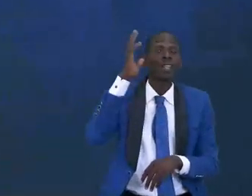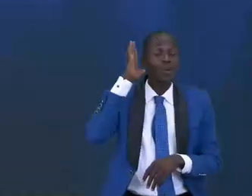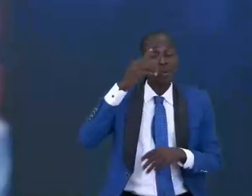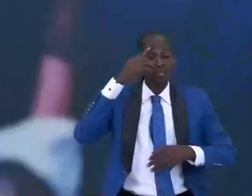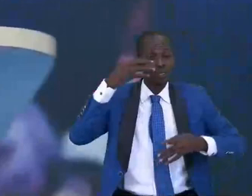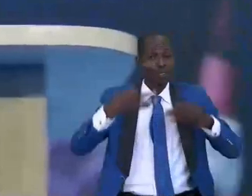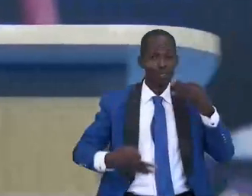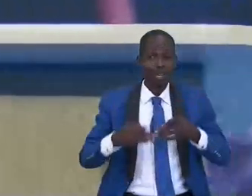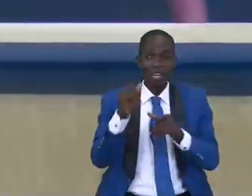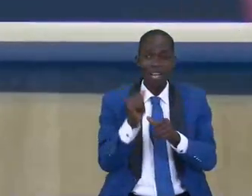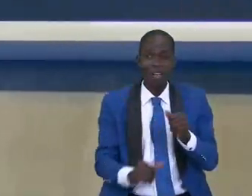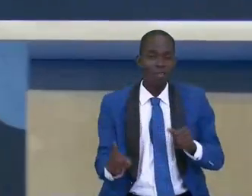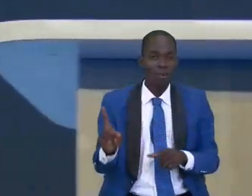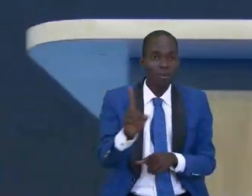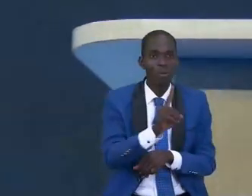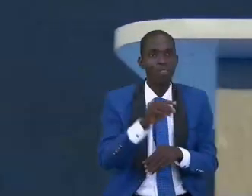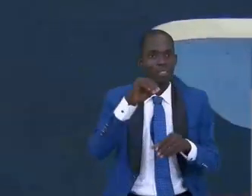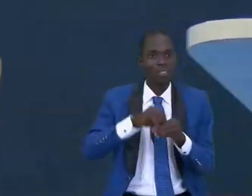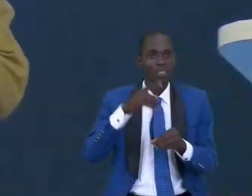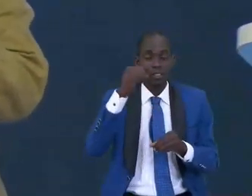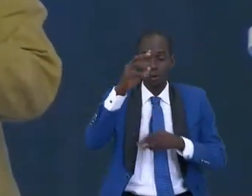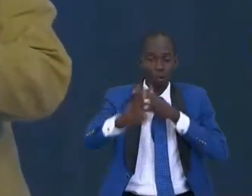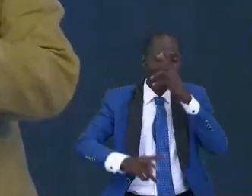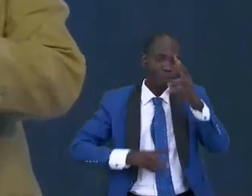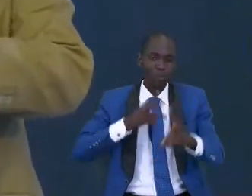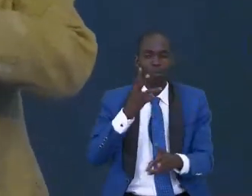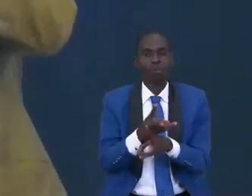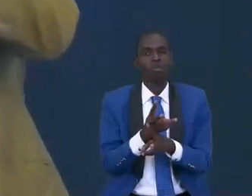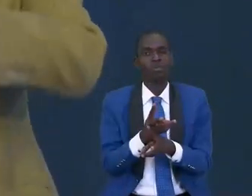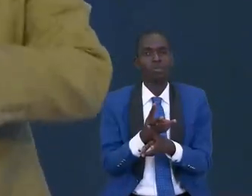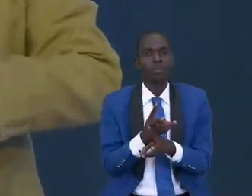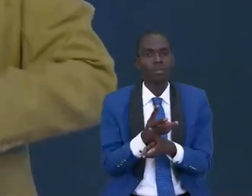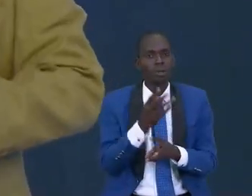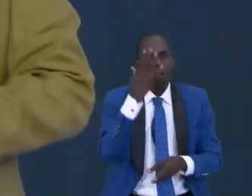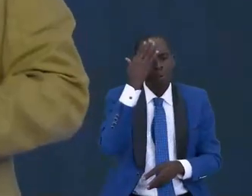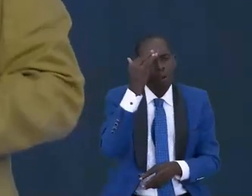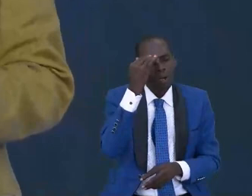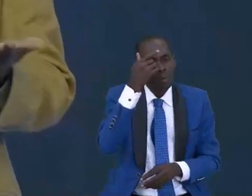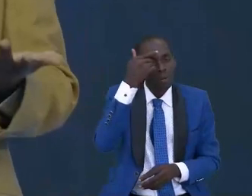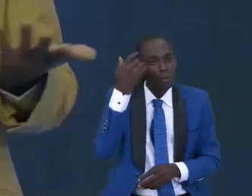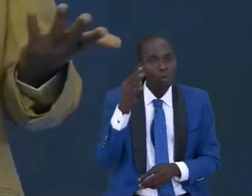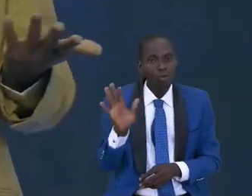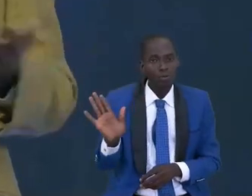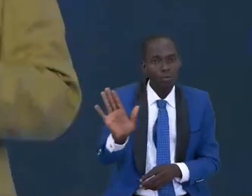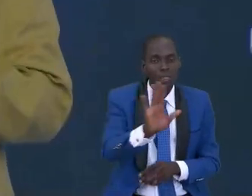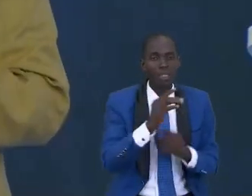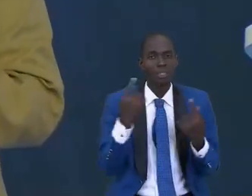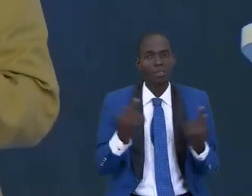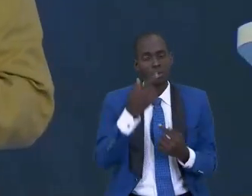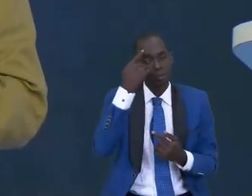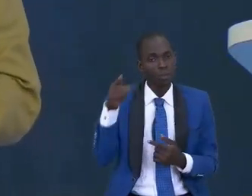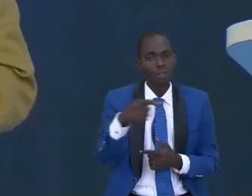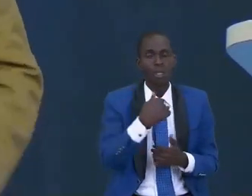Il jugera tout le monde dans le monde à cause de leurs